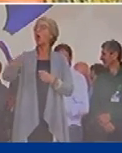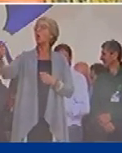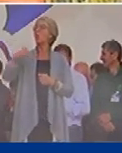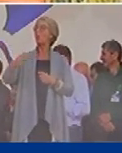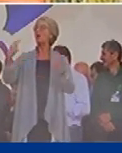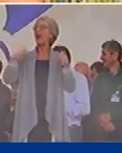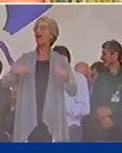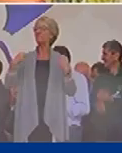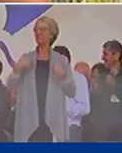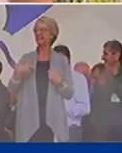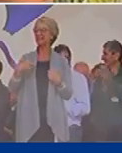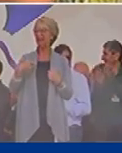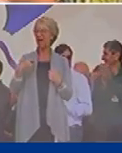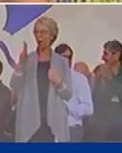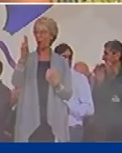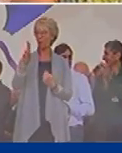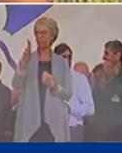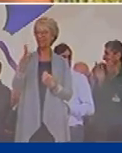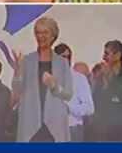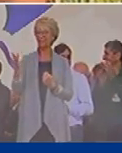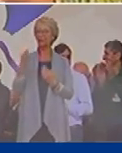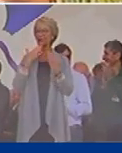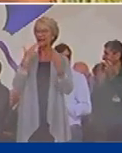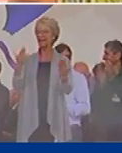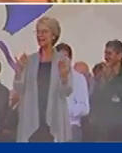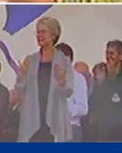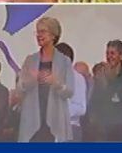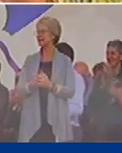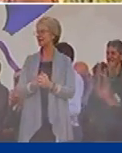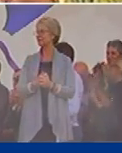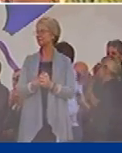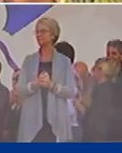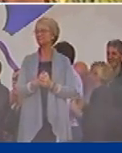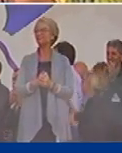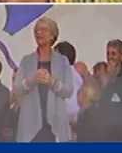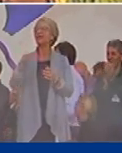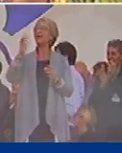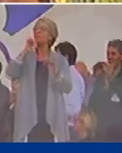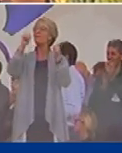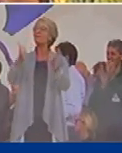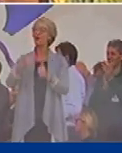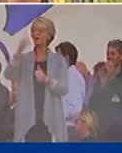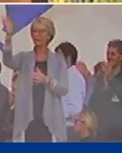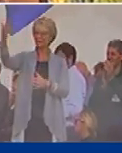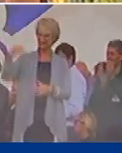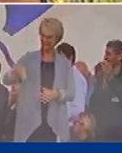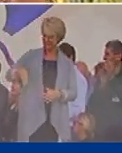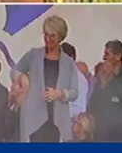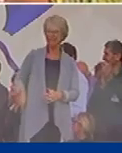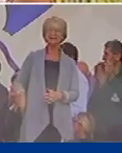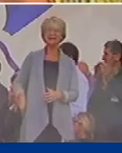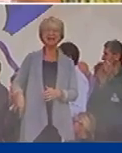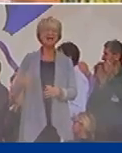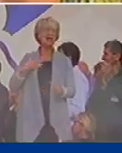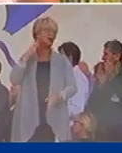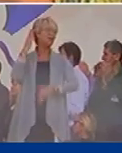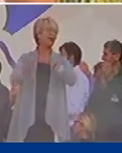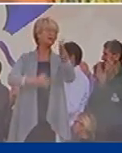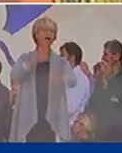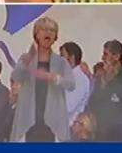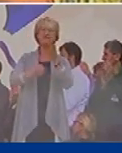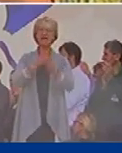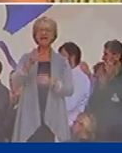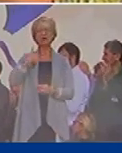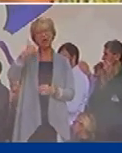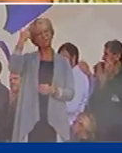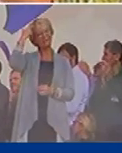grazie per quello che ha fatto. Me lo metto in saccocia e poi vado avanti con la mia testa e per la mia strada.